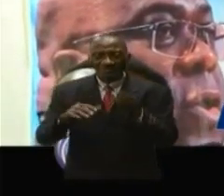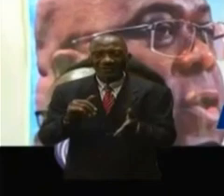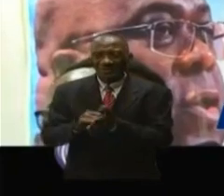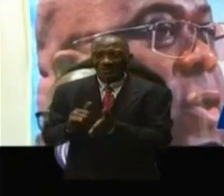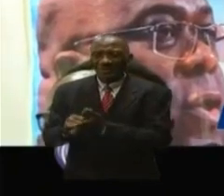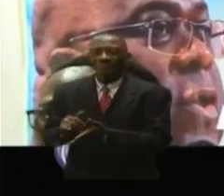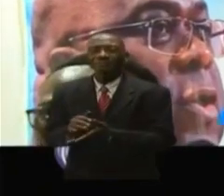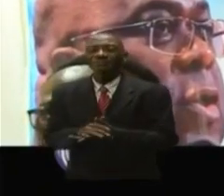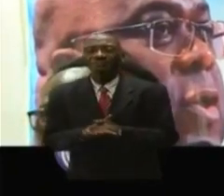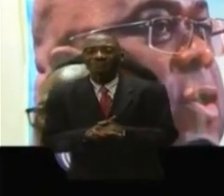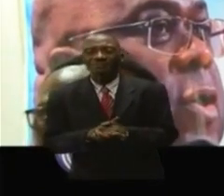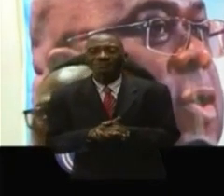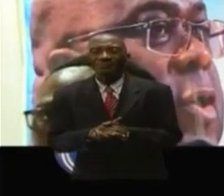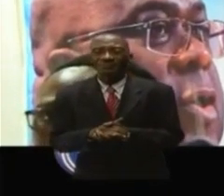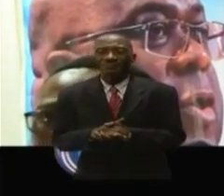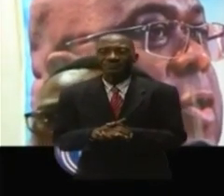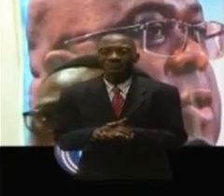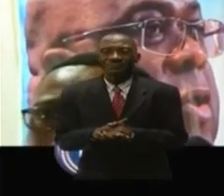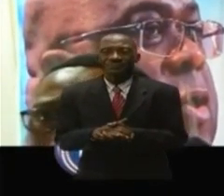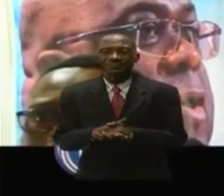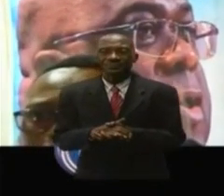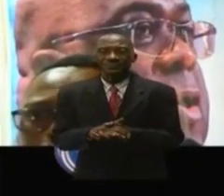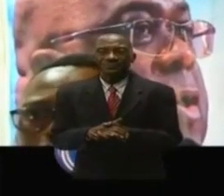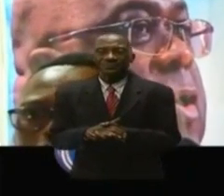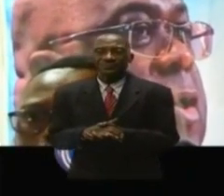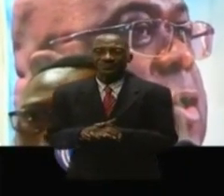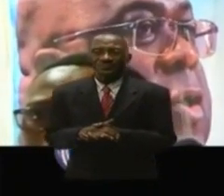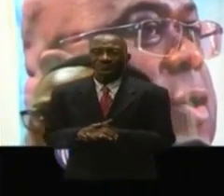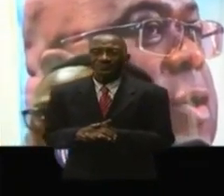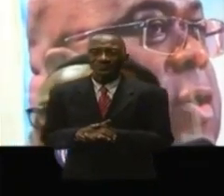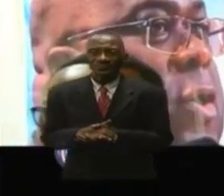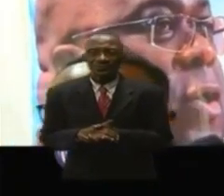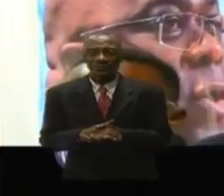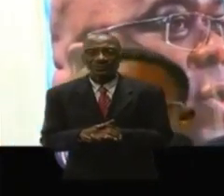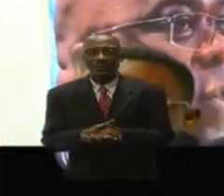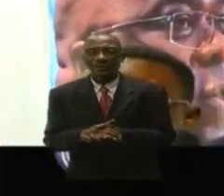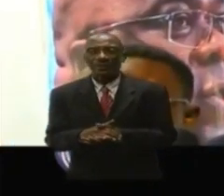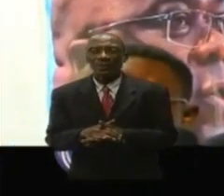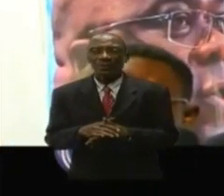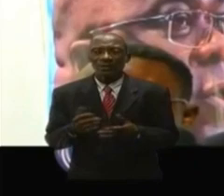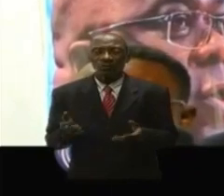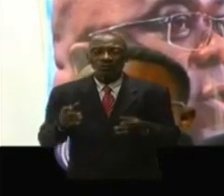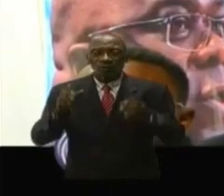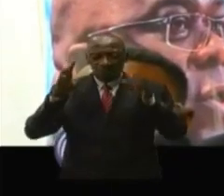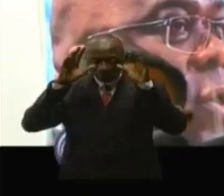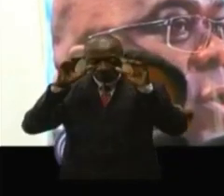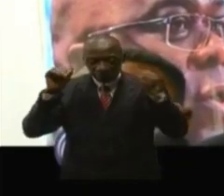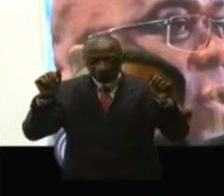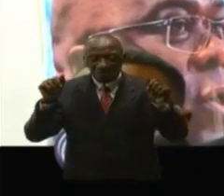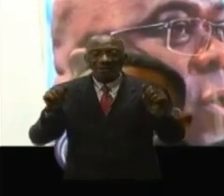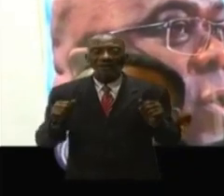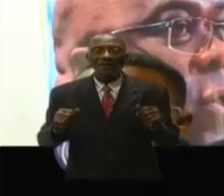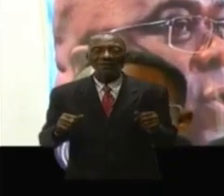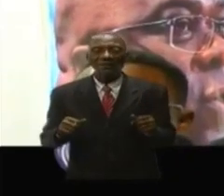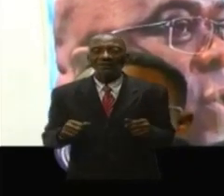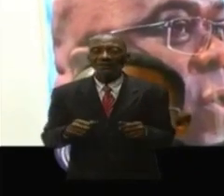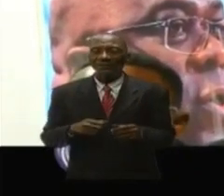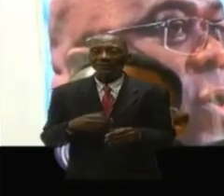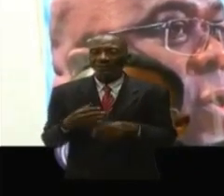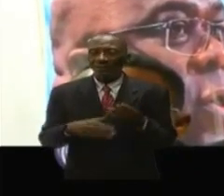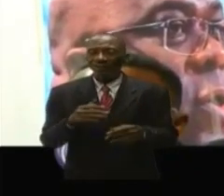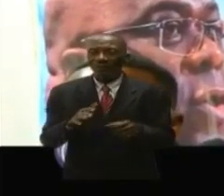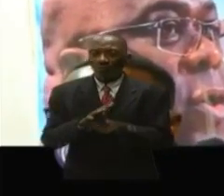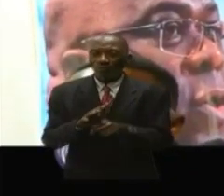Tshilombo et l'investir en ce jour comme notre seul et unique candidat